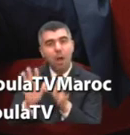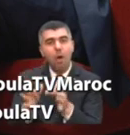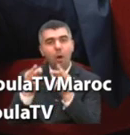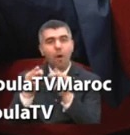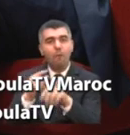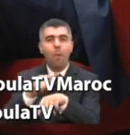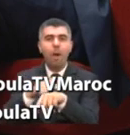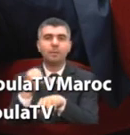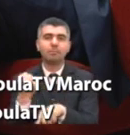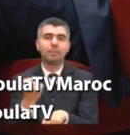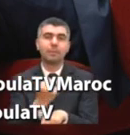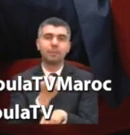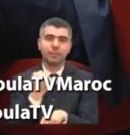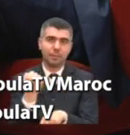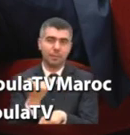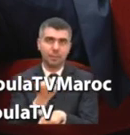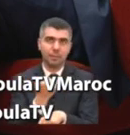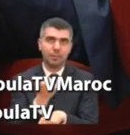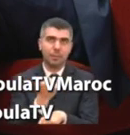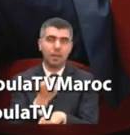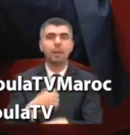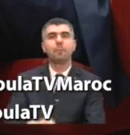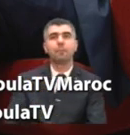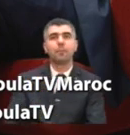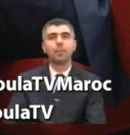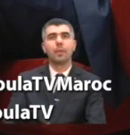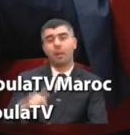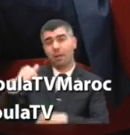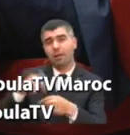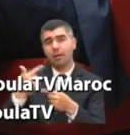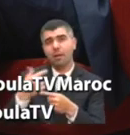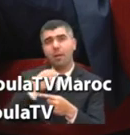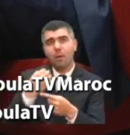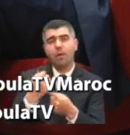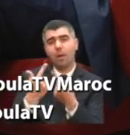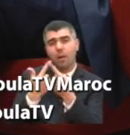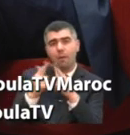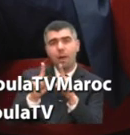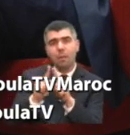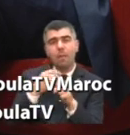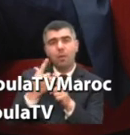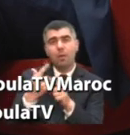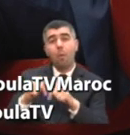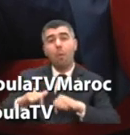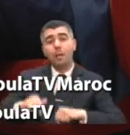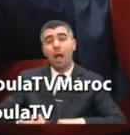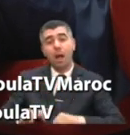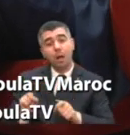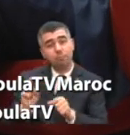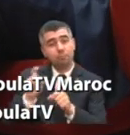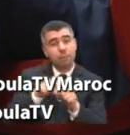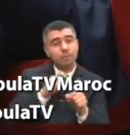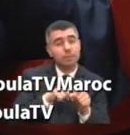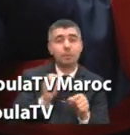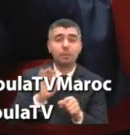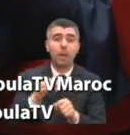الكافي، ناهيك على ما يتعلق بما يرتبط بالتزامات قطاعات أخرى، مثلا